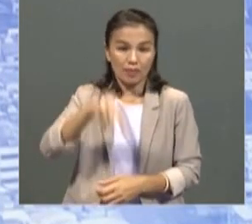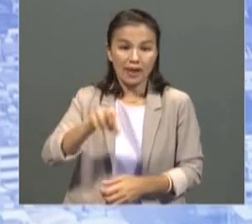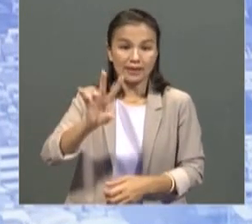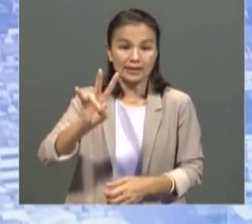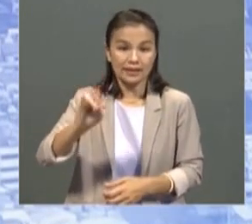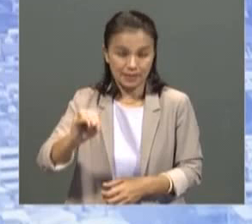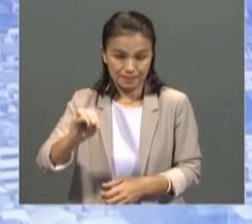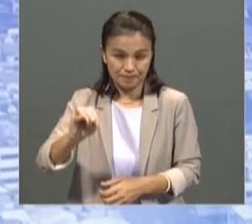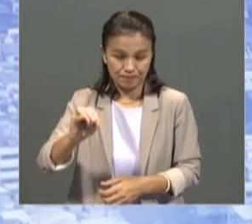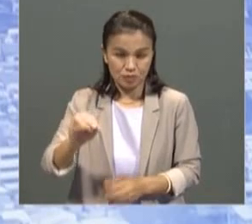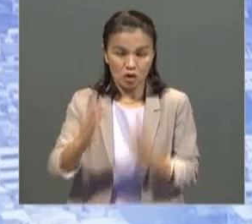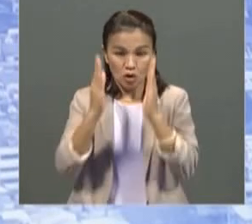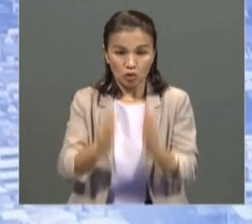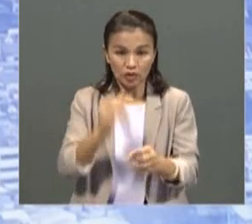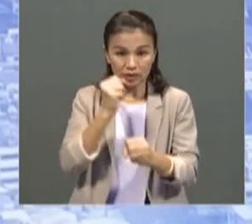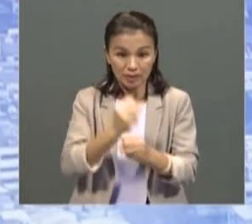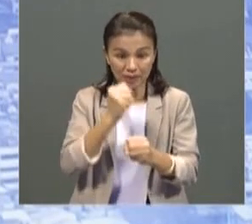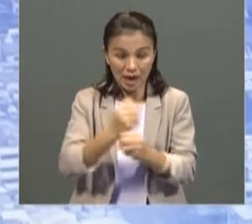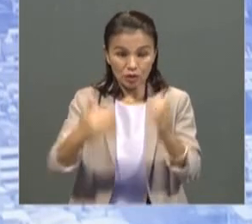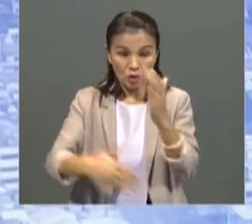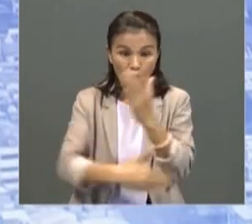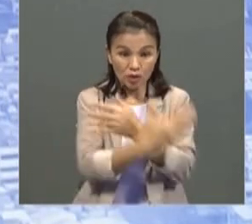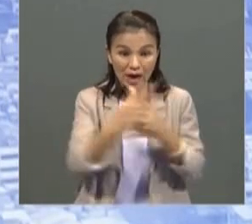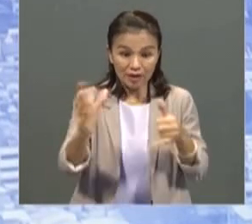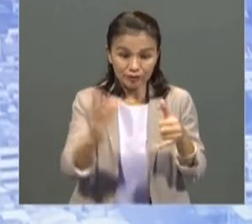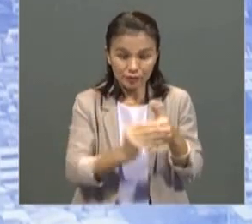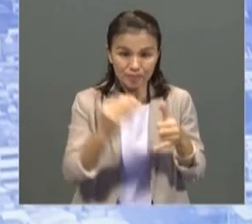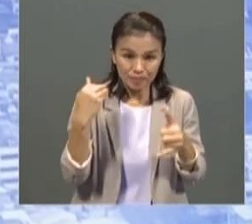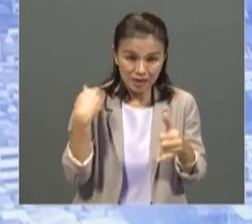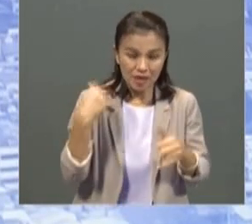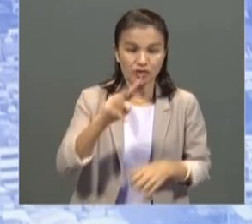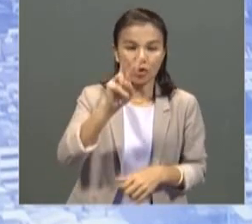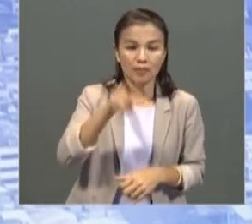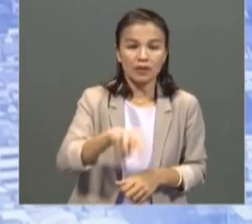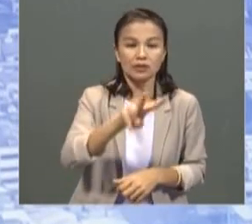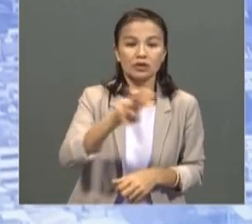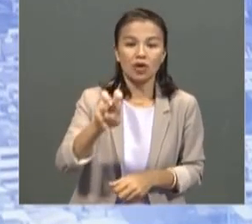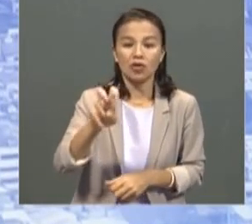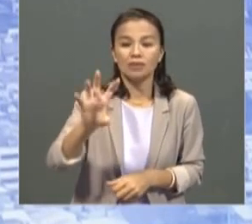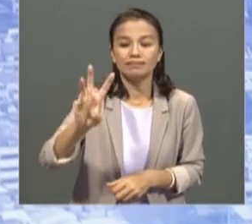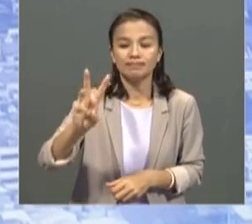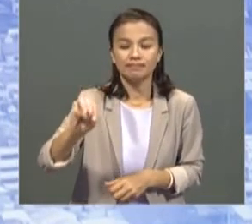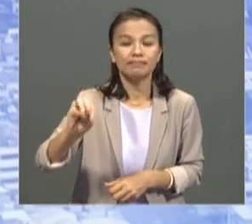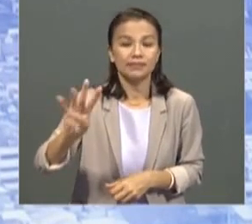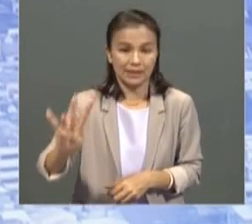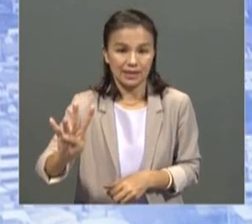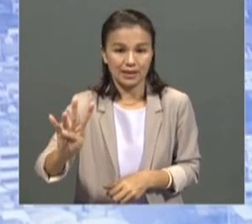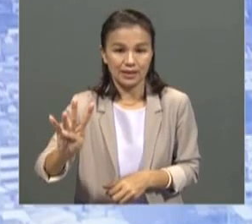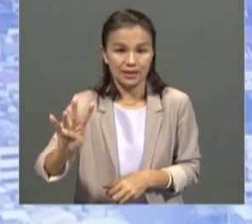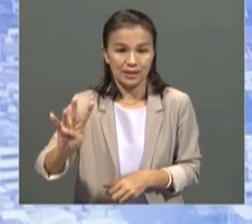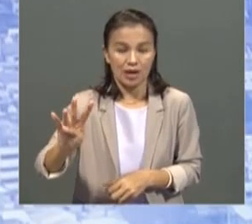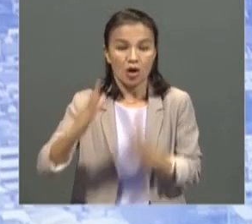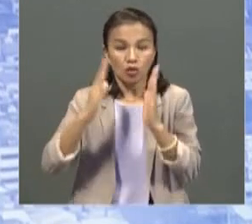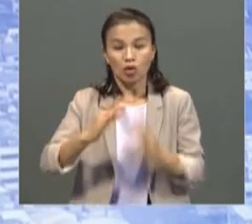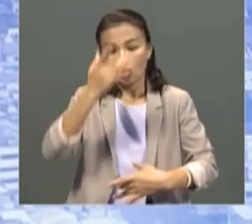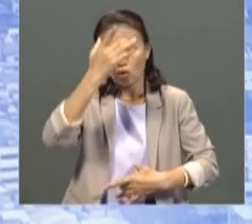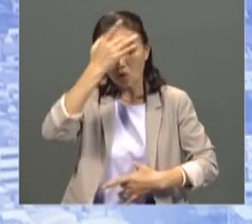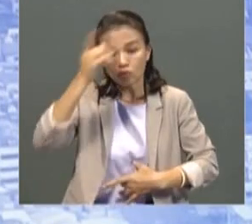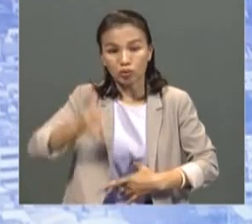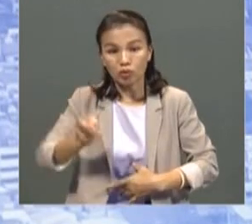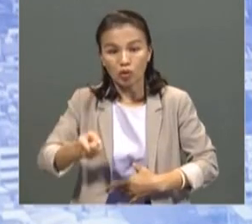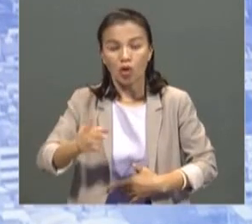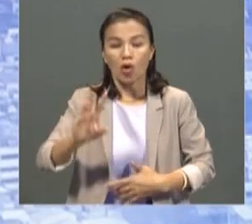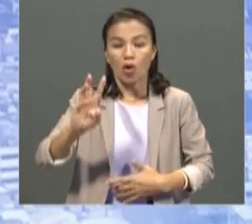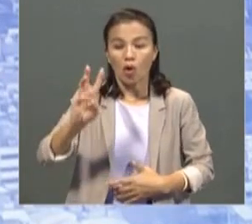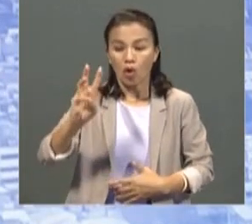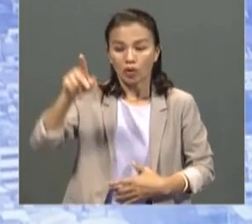မ်းရေးစေတနာဝန်ထမ်းက2000ပါမှာပေါ့နော်ဒါအပြင်တခြားပေါ့နော်သက်ဆိုင်ရာတွေပေါ့ဒါအပြင်ကိုခ